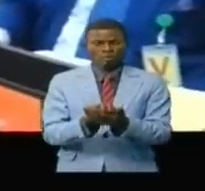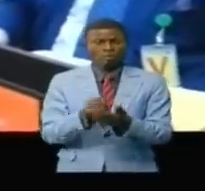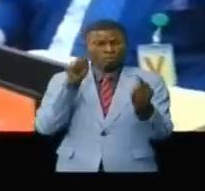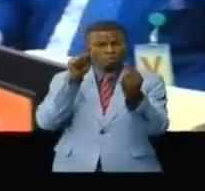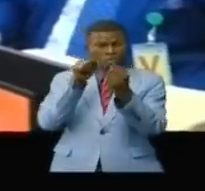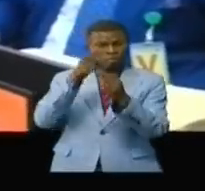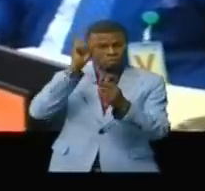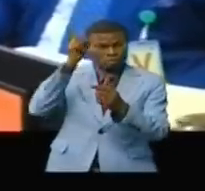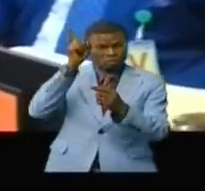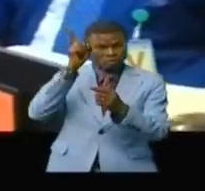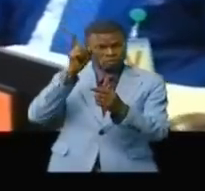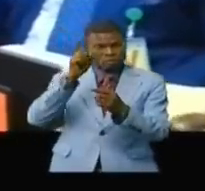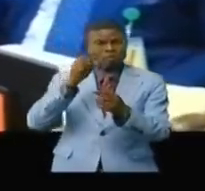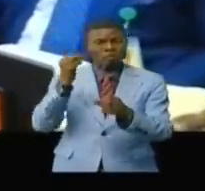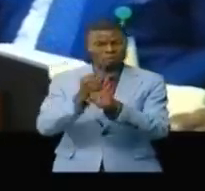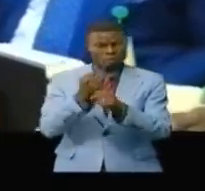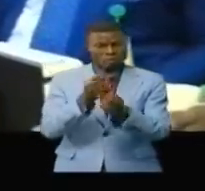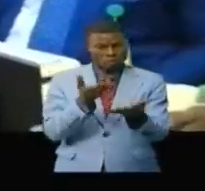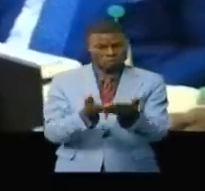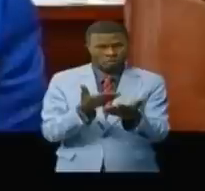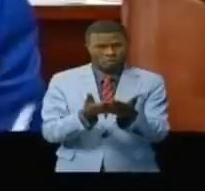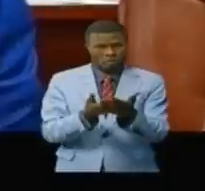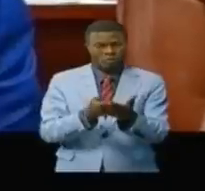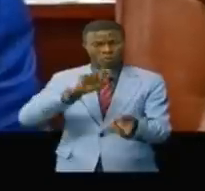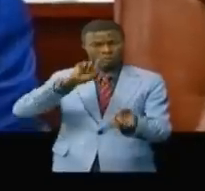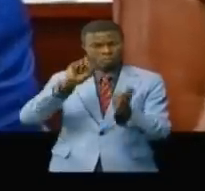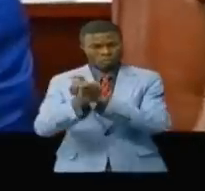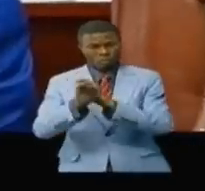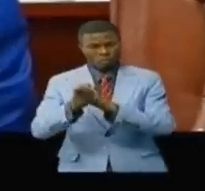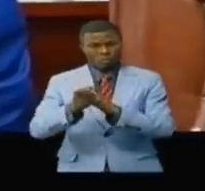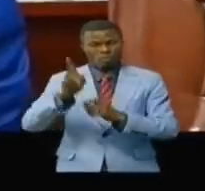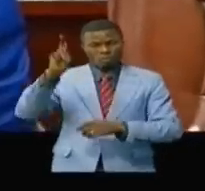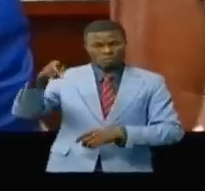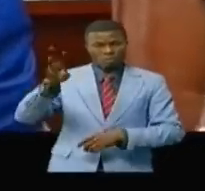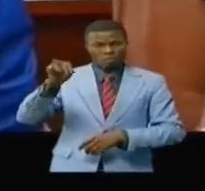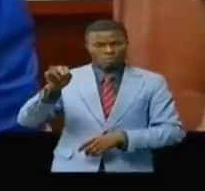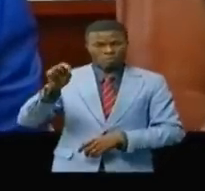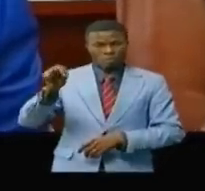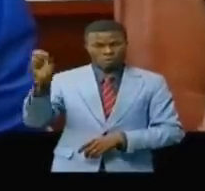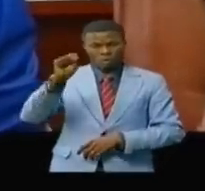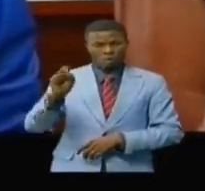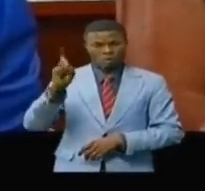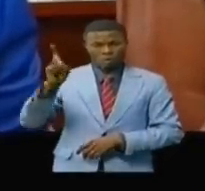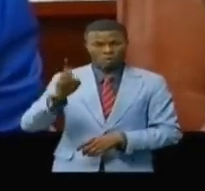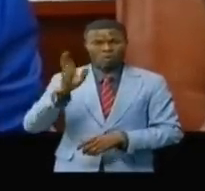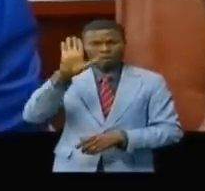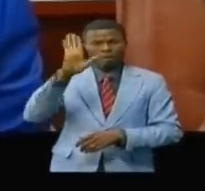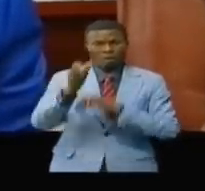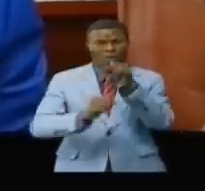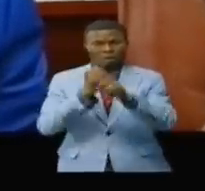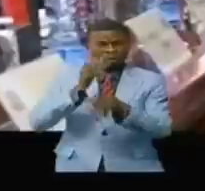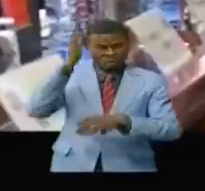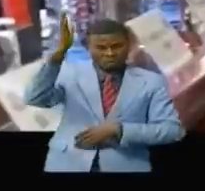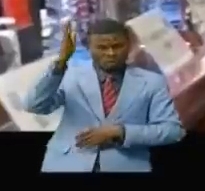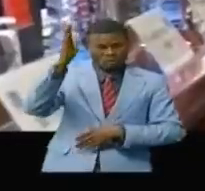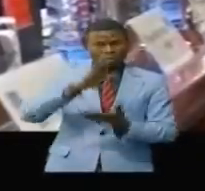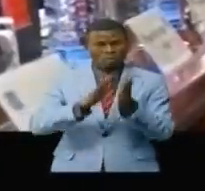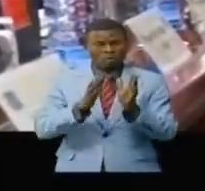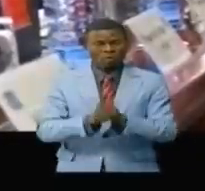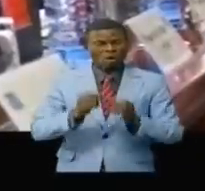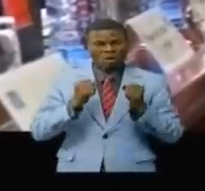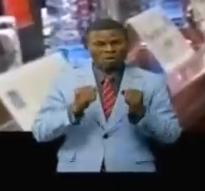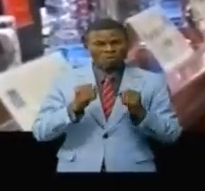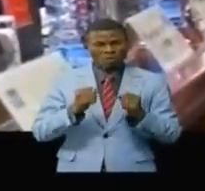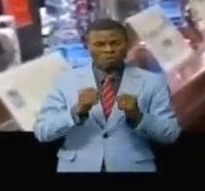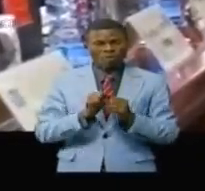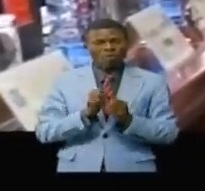L'objectif général de ces processus est de reformuler le PNS2 pour les 5 prochaines années en le rendant plus centré